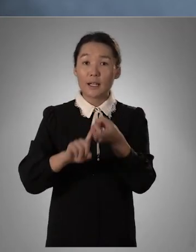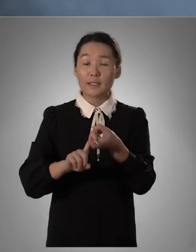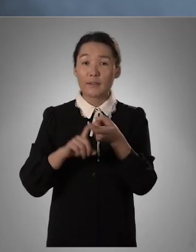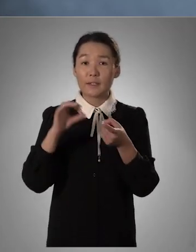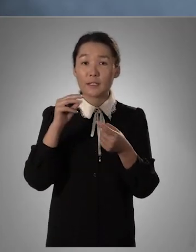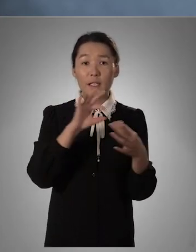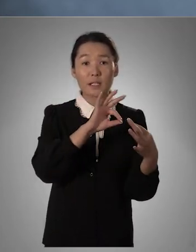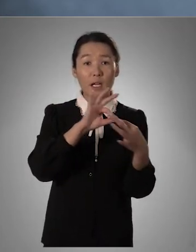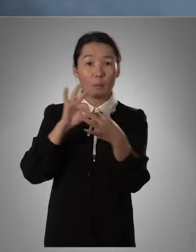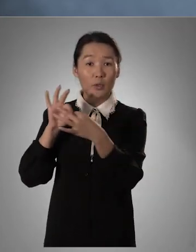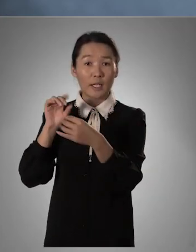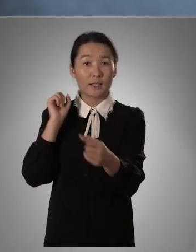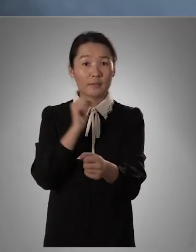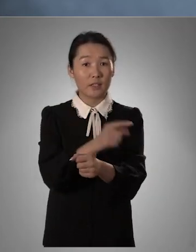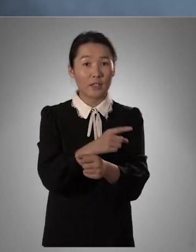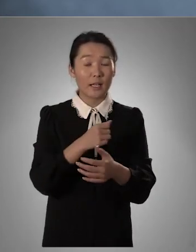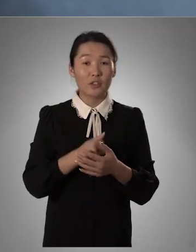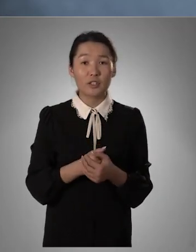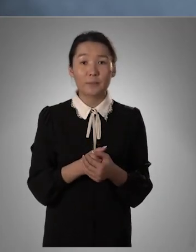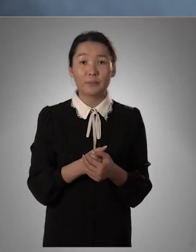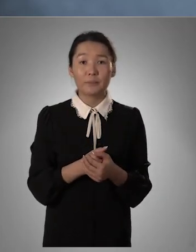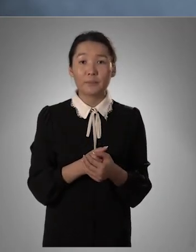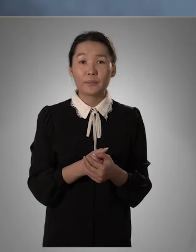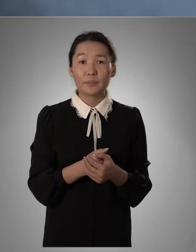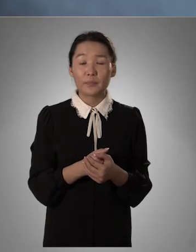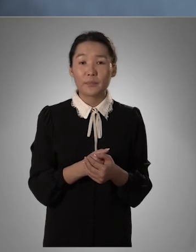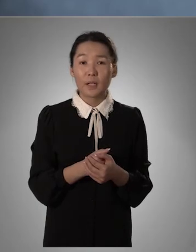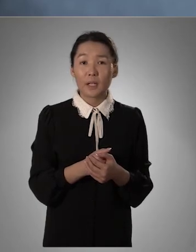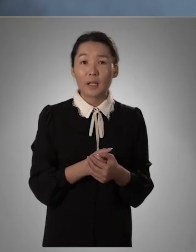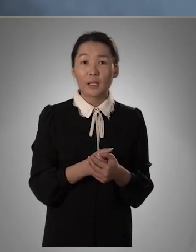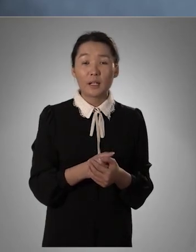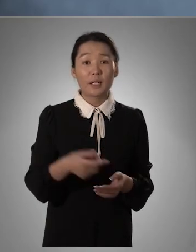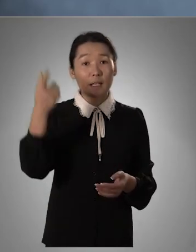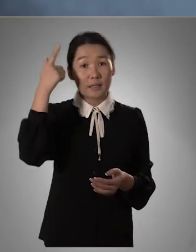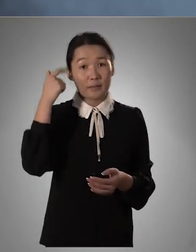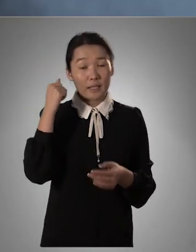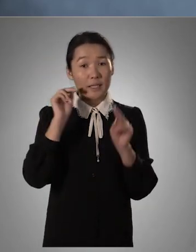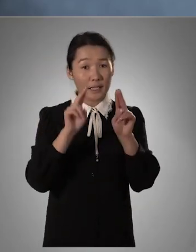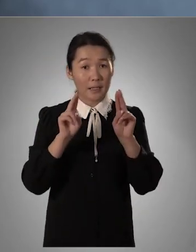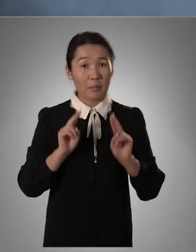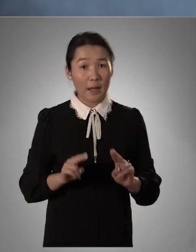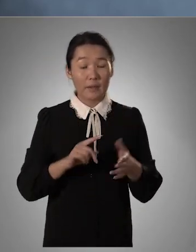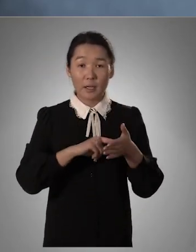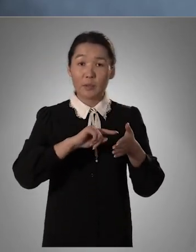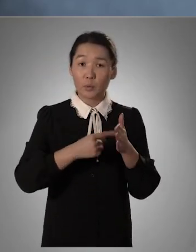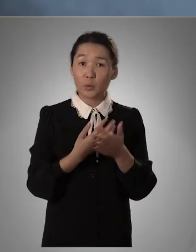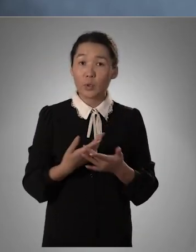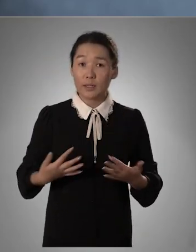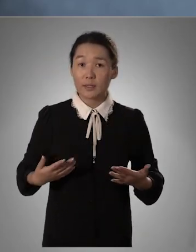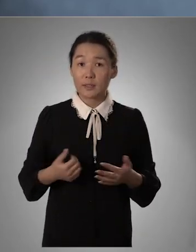коммуникативность задачи и от владения автором правилами пунктуации а